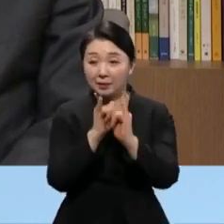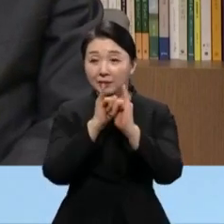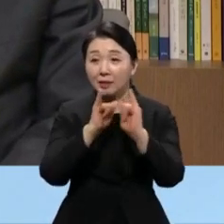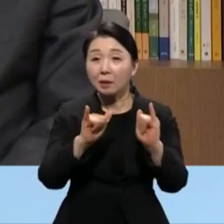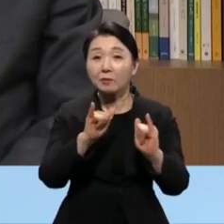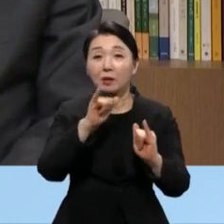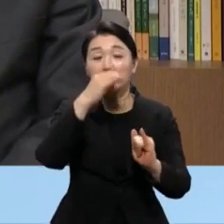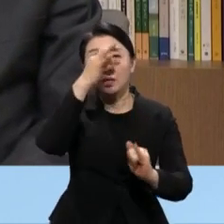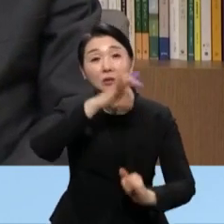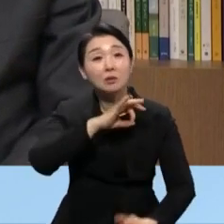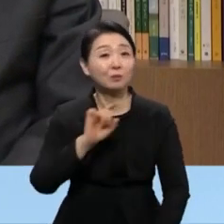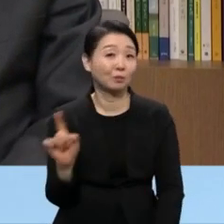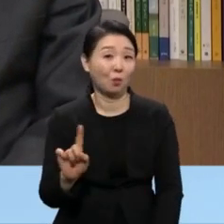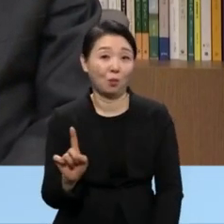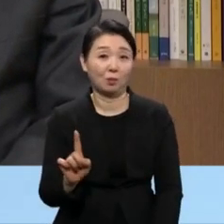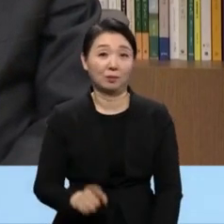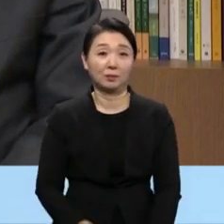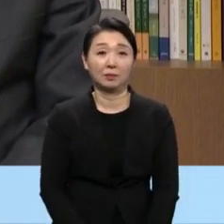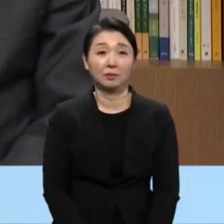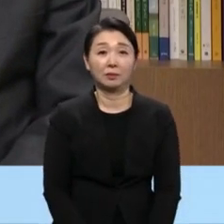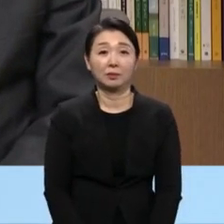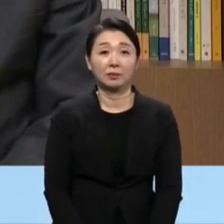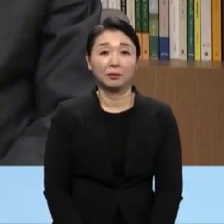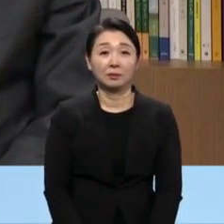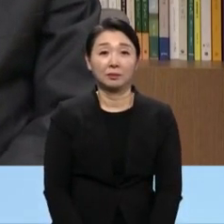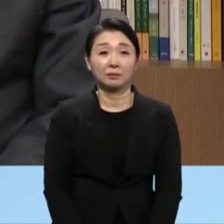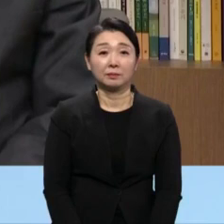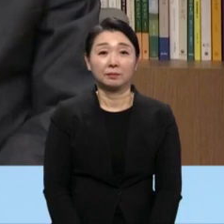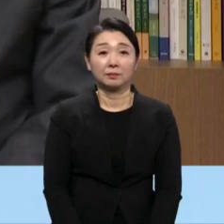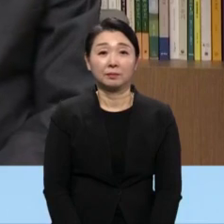뭐가 좋아진다 이렇게 설득하고 계신가요?